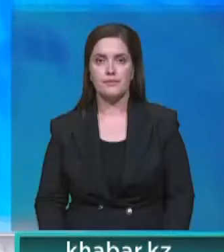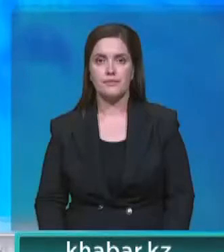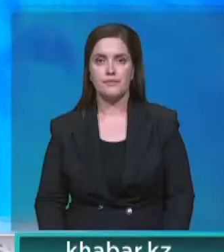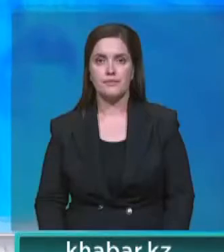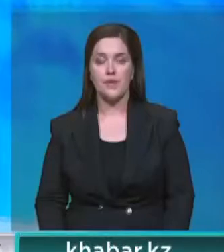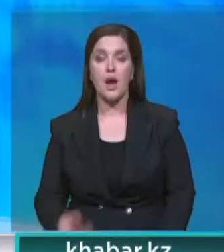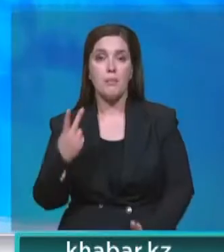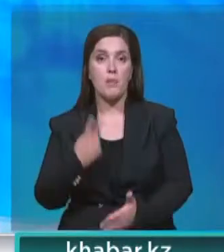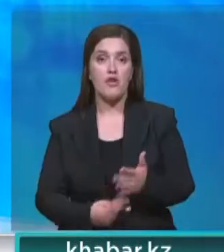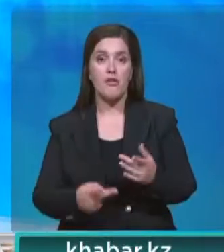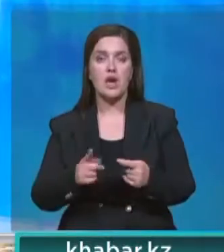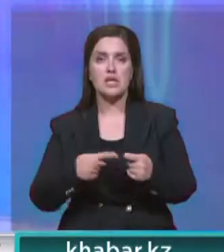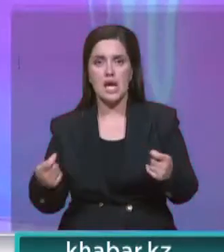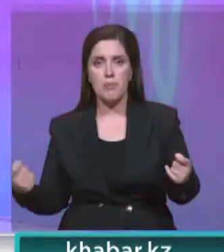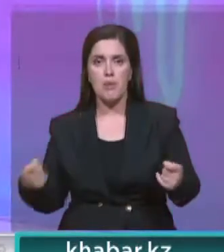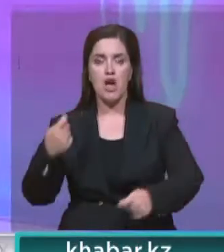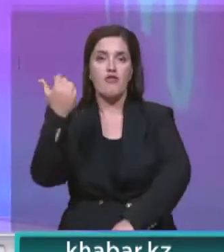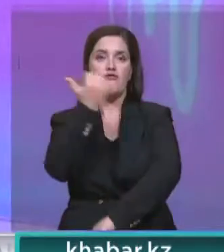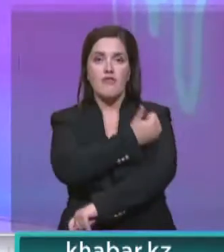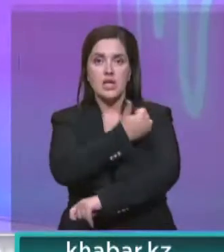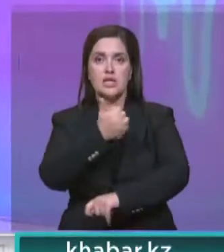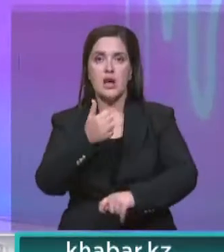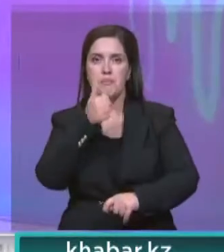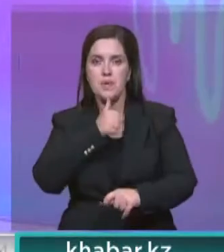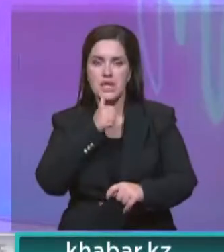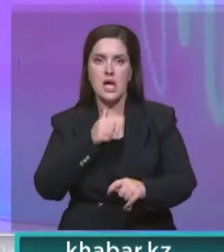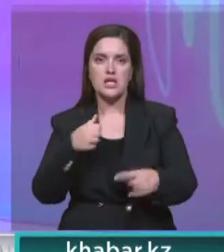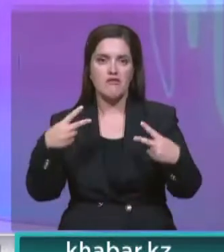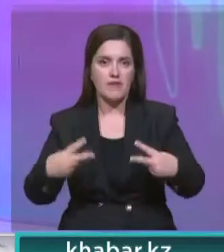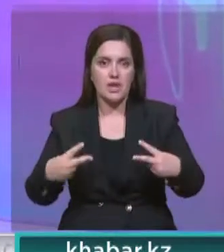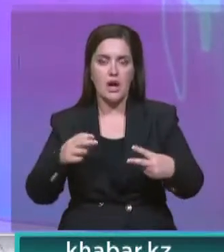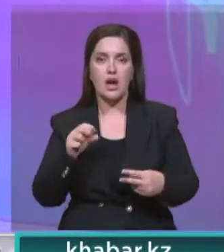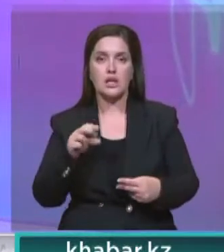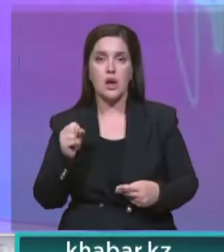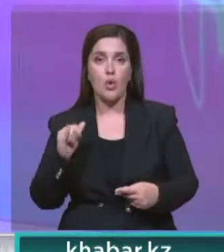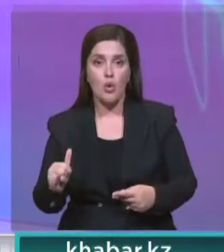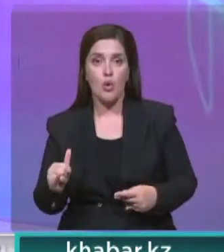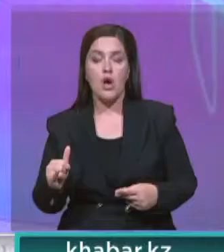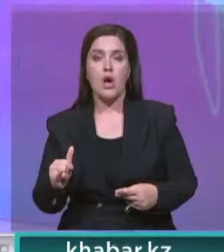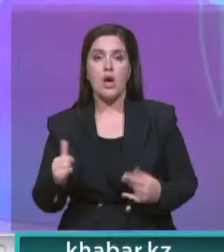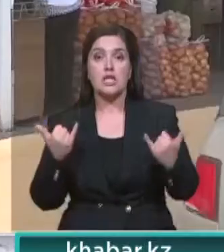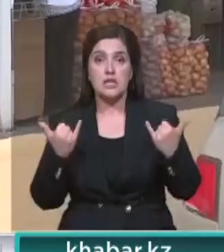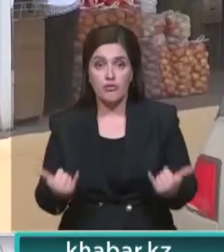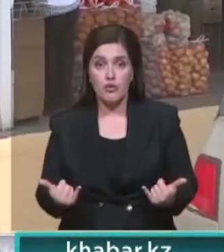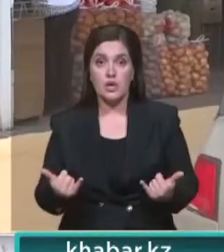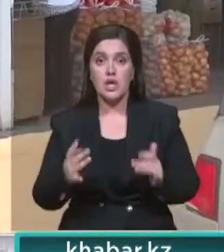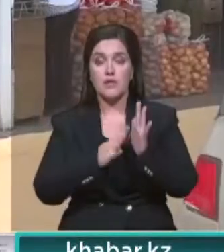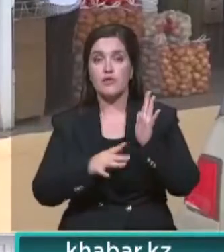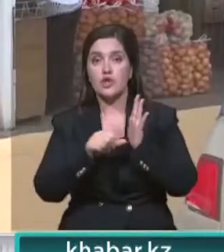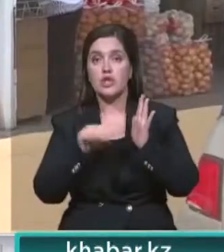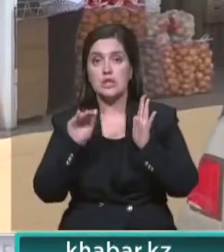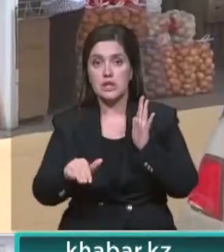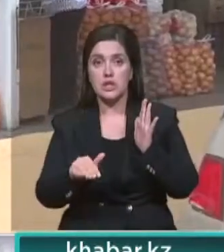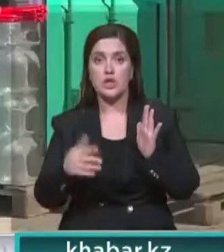тем временем провальные темпы вакцинации пытаются выровняйте нагнать в актау в регионе где на сегодня вакцинировали с 96 тысяч